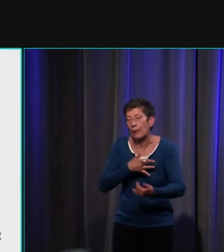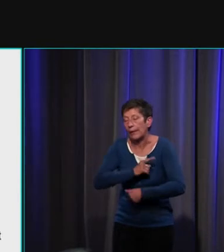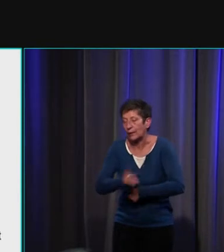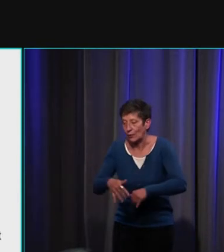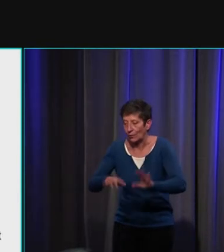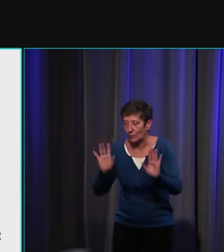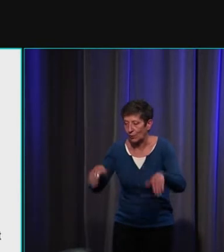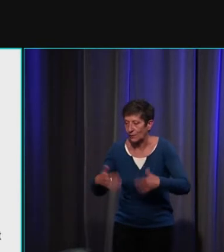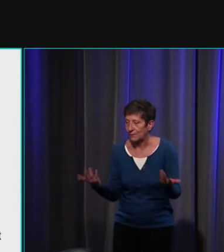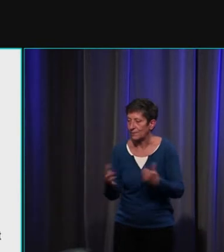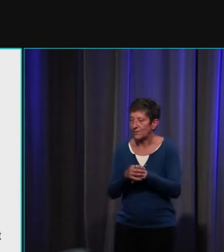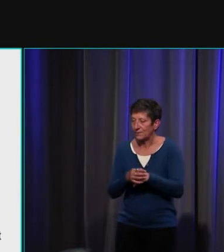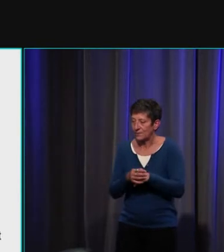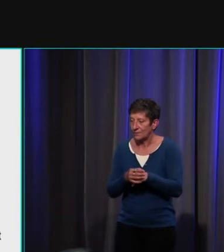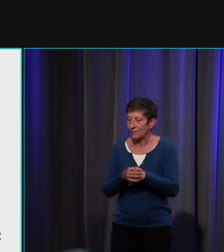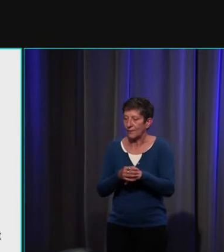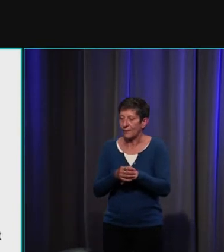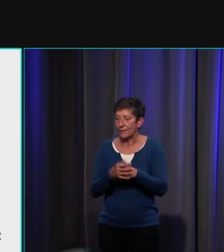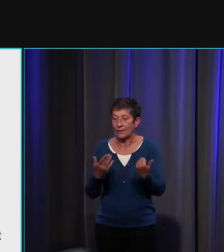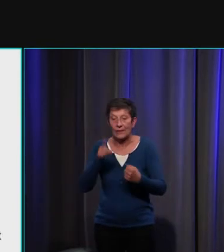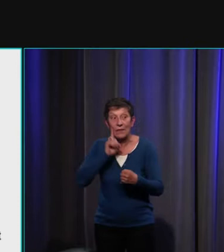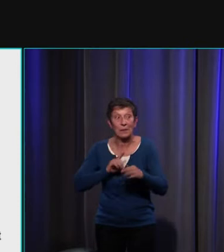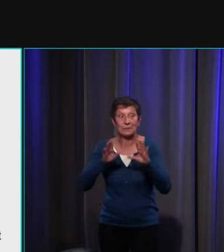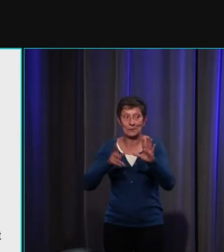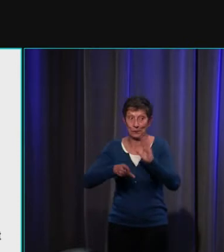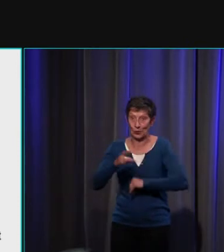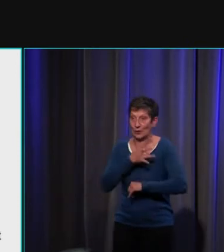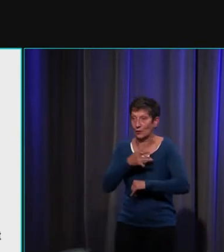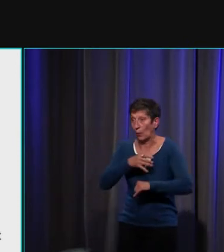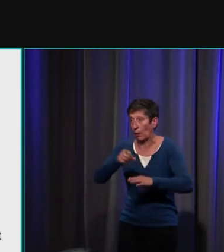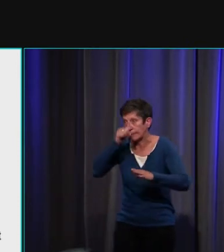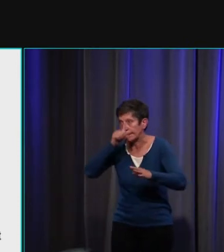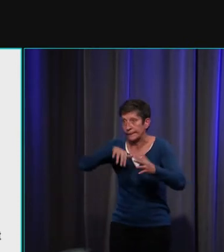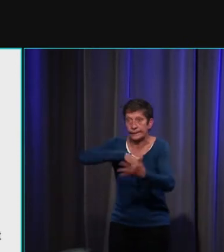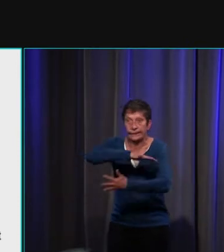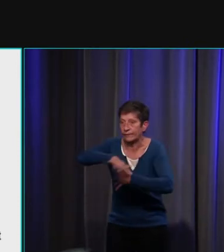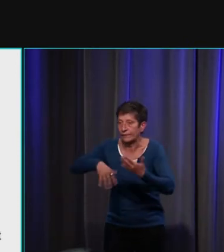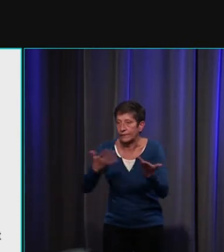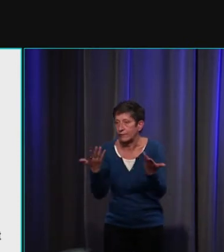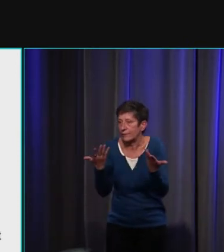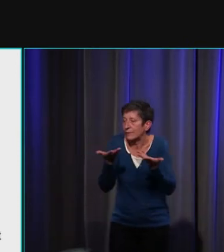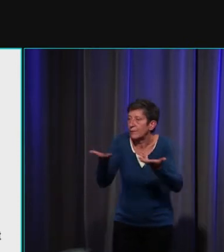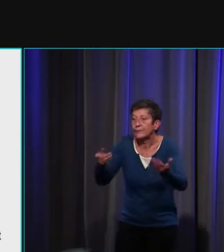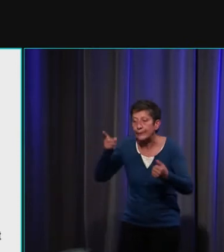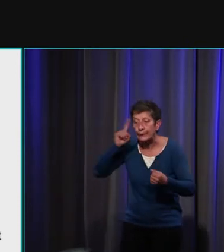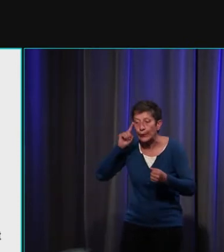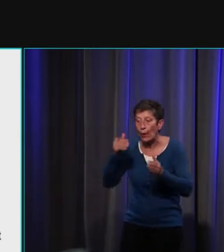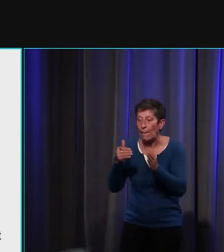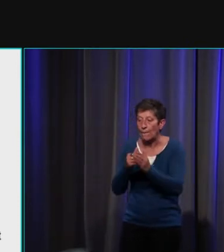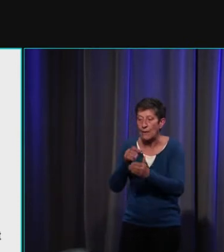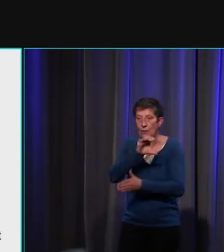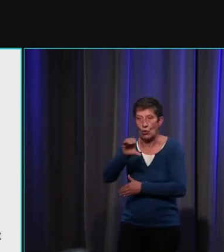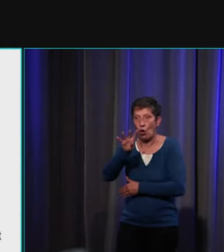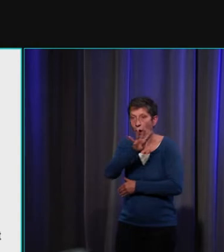peut-être des femmes c'est plus intéressant donc la luxure bien sûr la débauche pourquoi la croisade de 1147 n'a pas marché